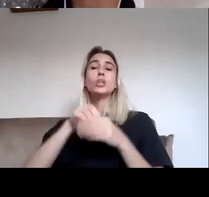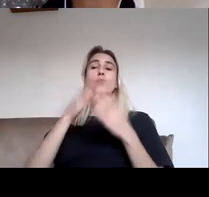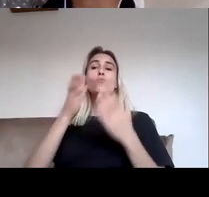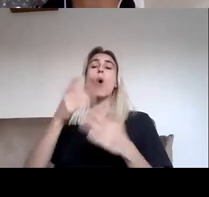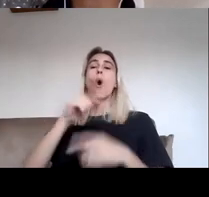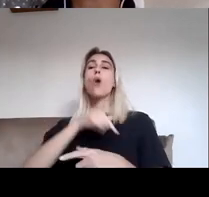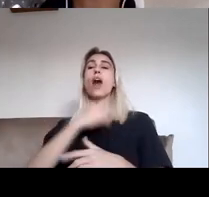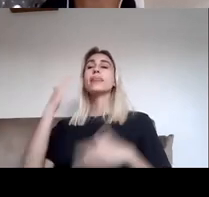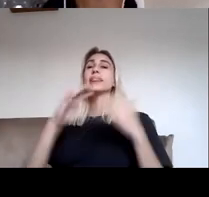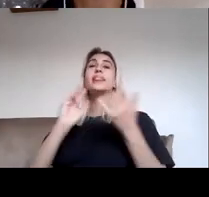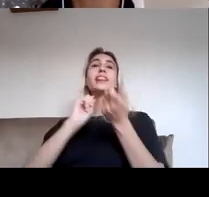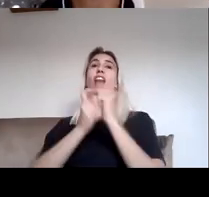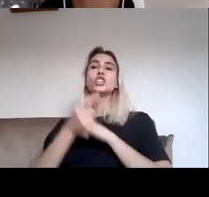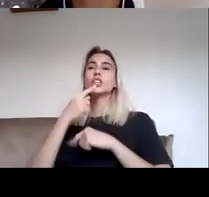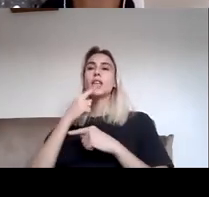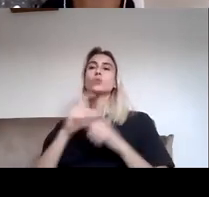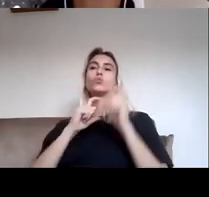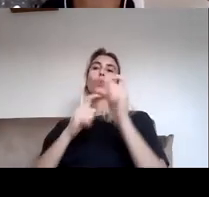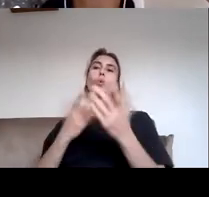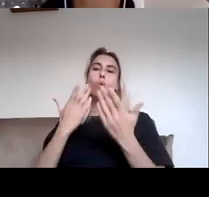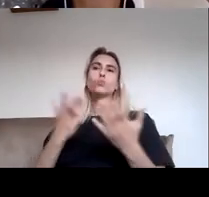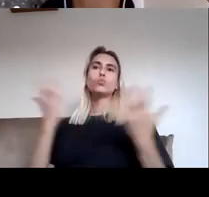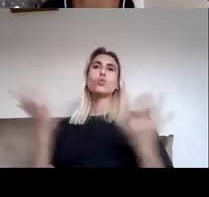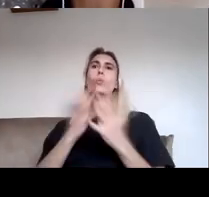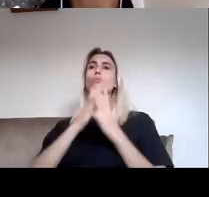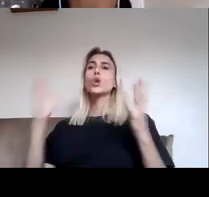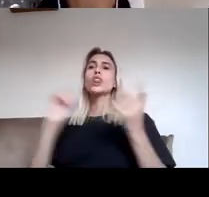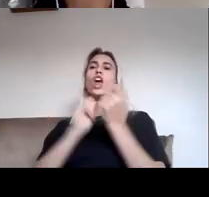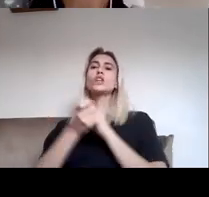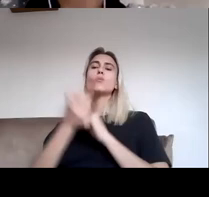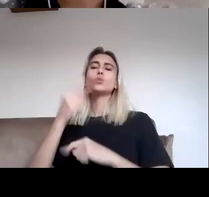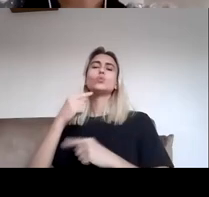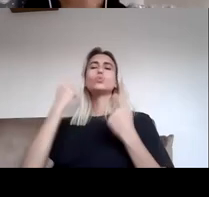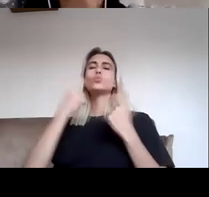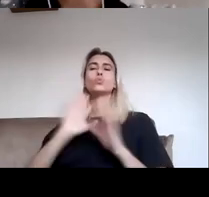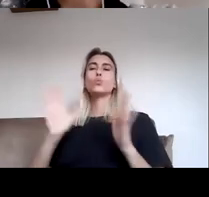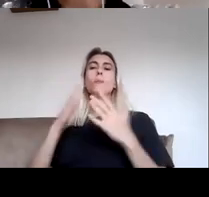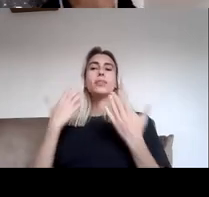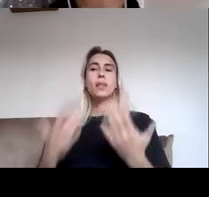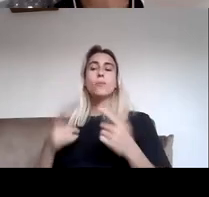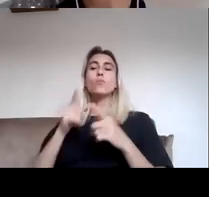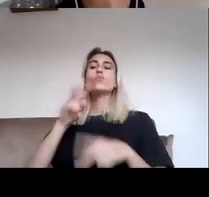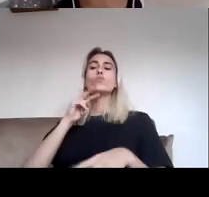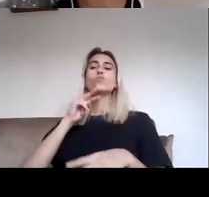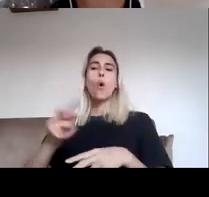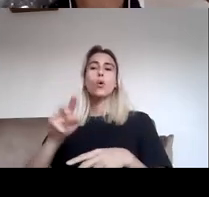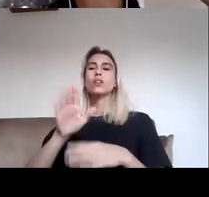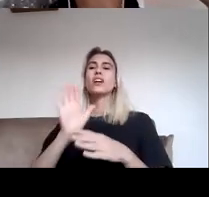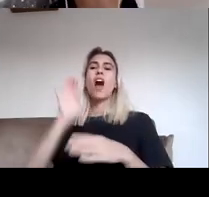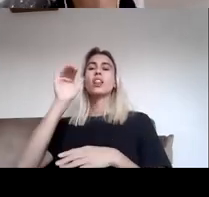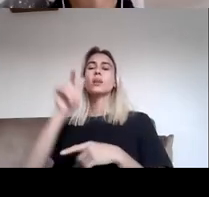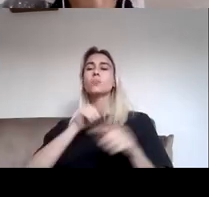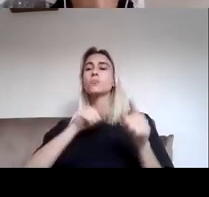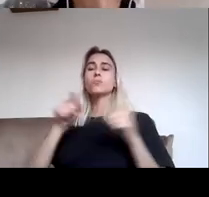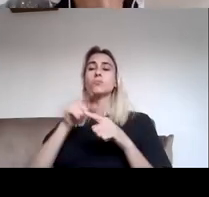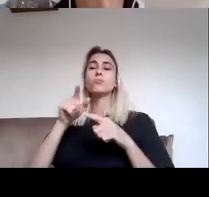kadar değişti diye de bir soruyorum. Çok da büyük bir değişim olduğunu zannetmiyorum. En azından yollar ve yaya kaldırımı açısından çok